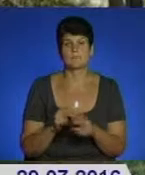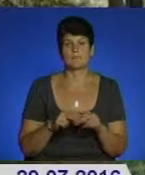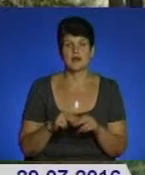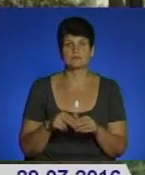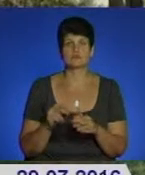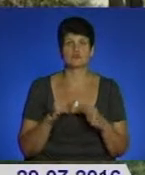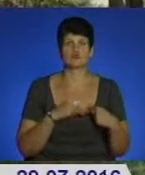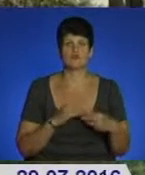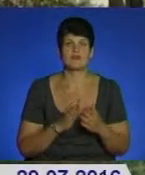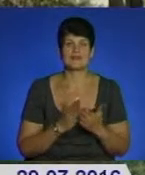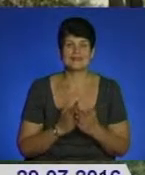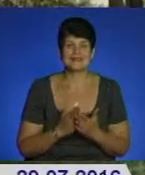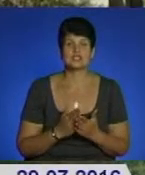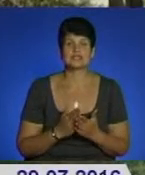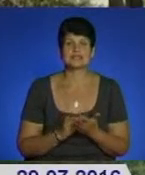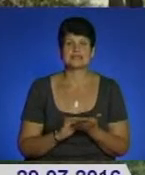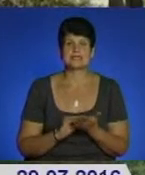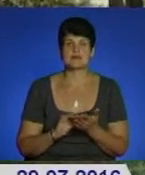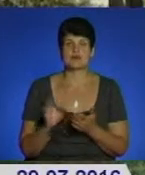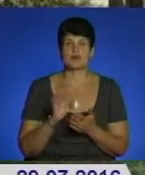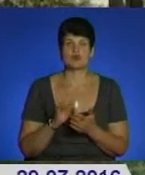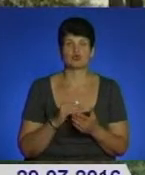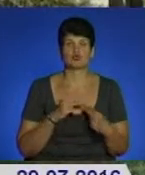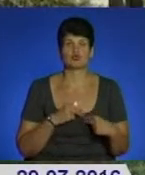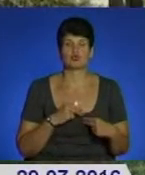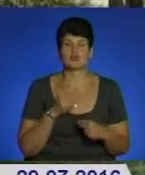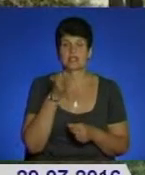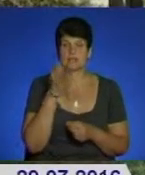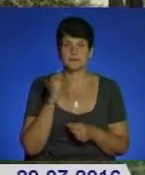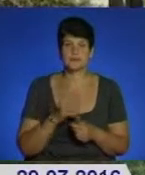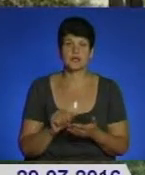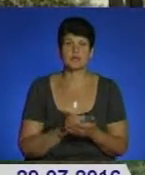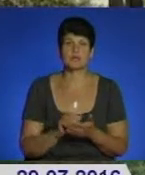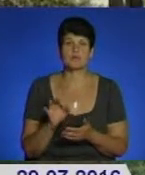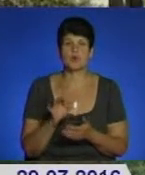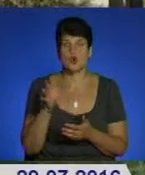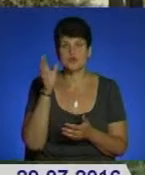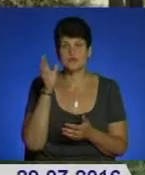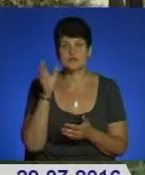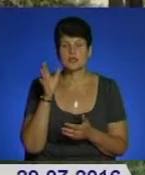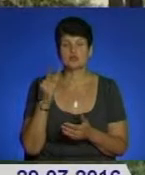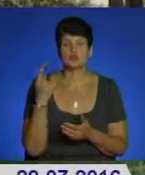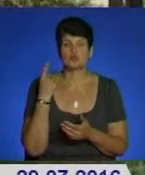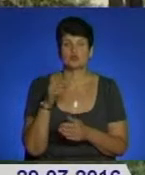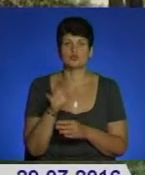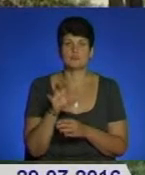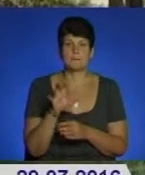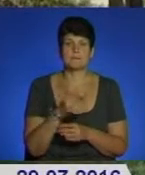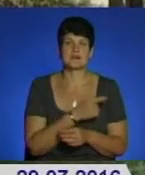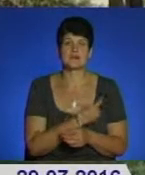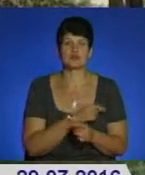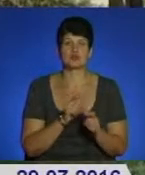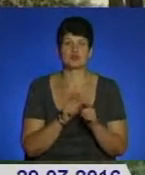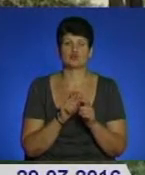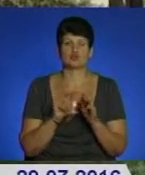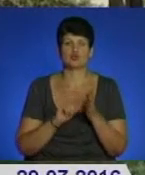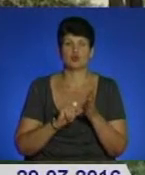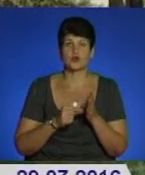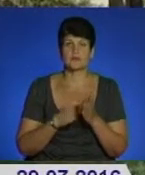в першу чергу анкету самооцінювання, тобто самостійно визначити всі свої можливості чи знання, заповнити заяву і представити